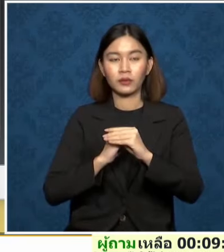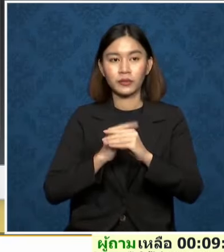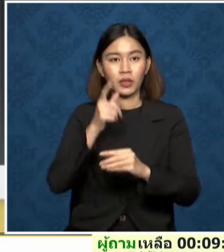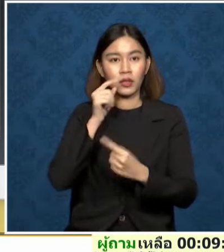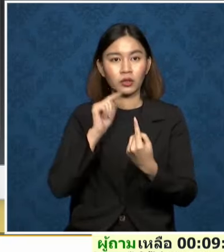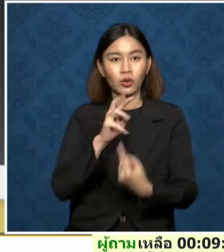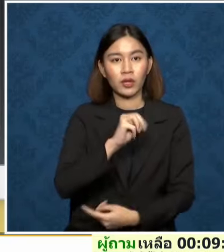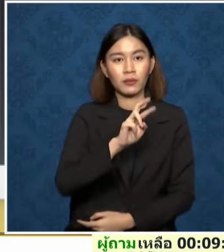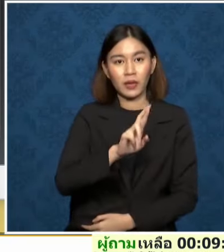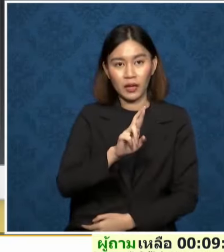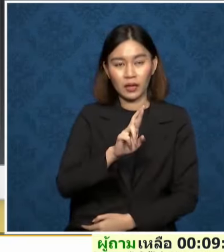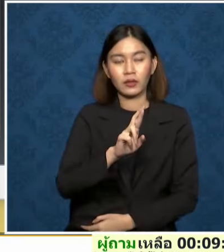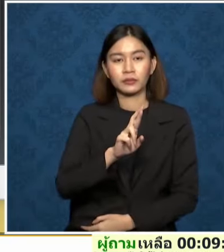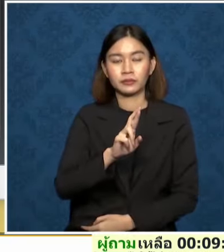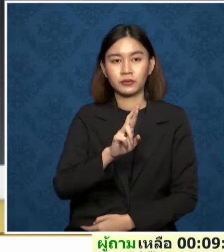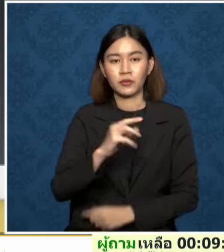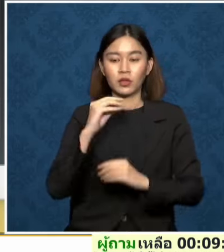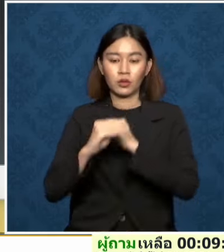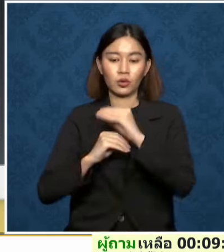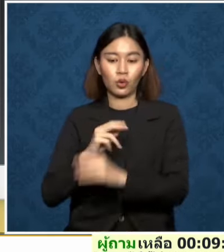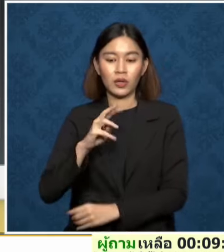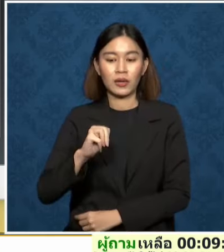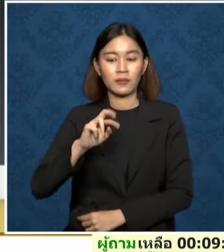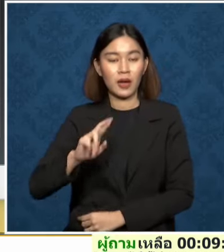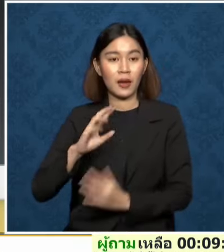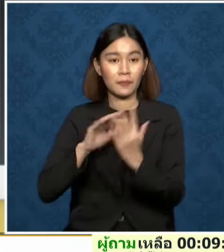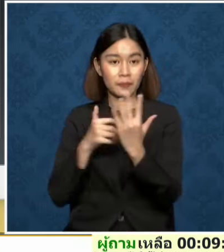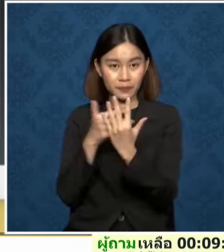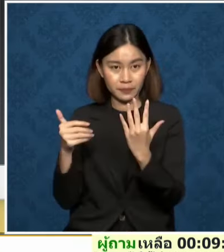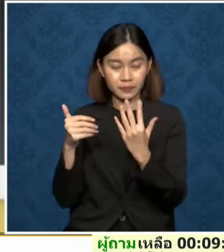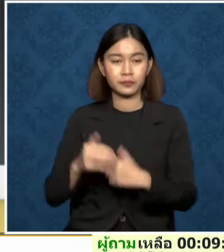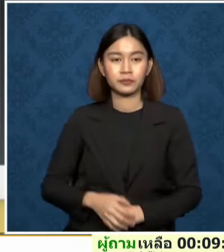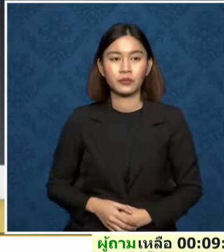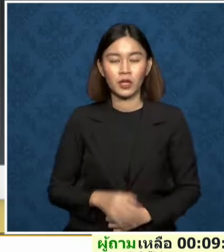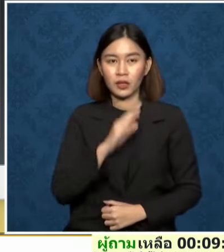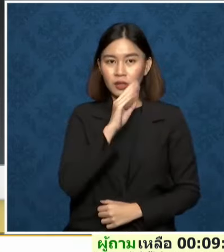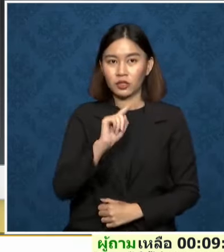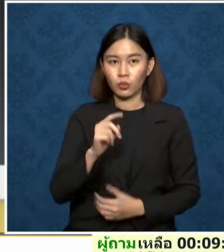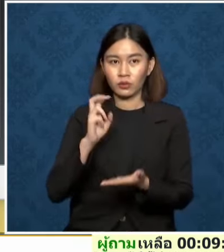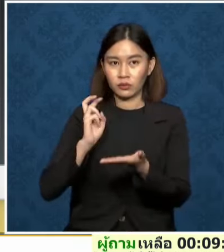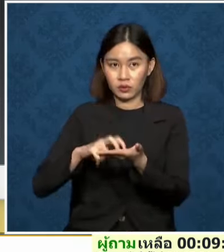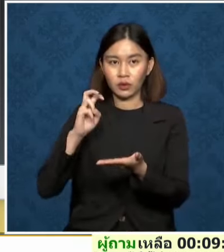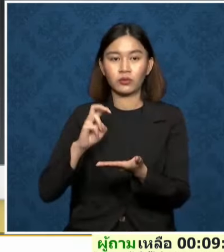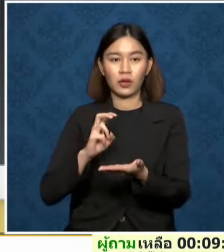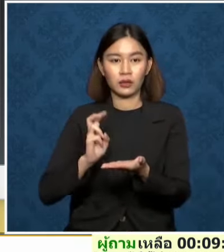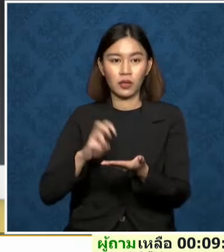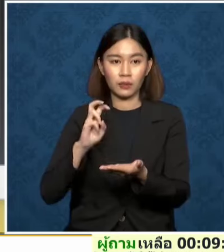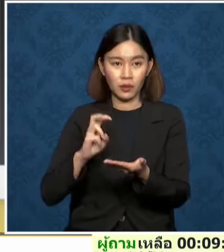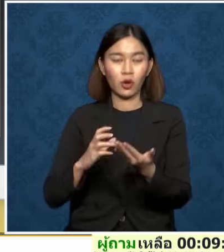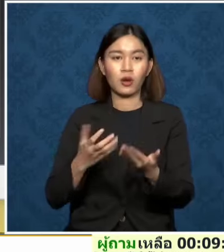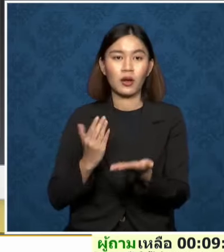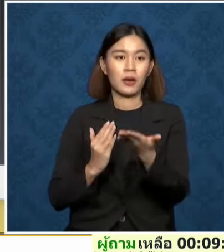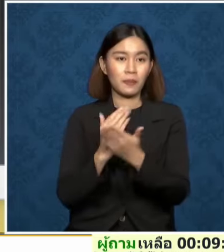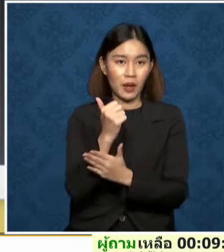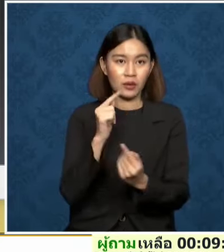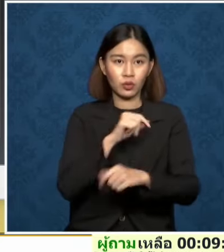ทั้ง MR และโครงการของ MR Map นะคะซึ่งถาเราได้รอนุมัติงประมาณ ดังๆ การ